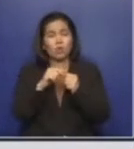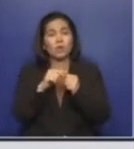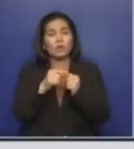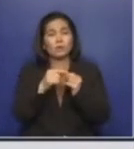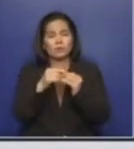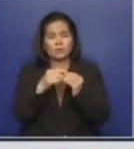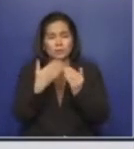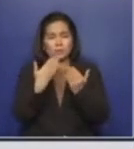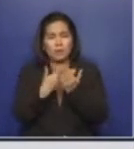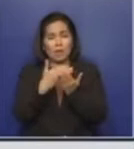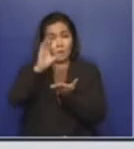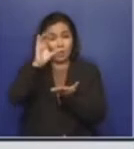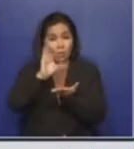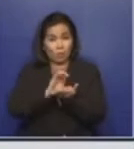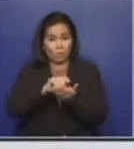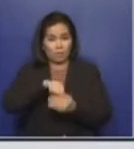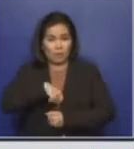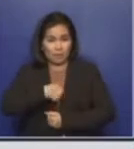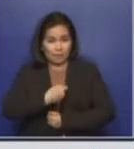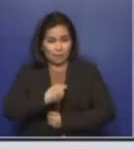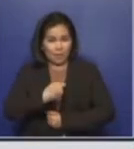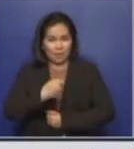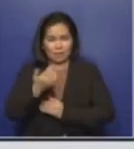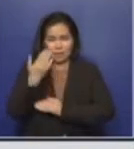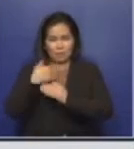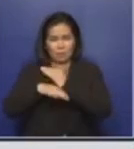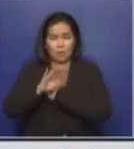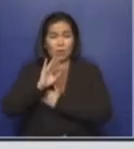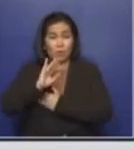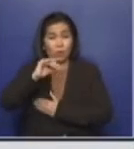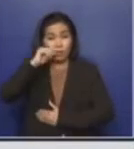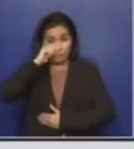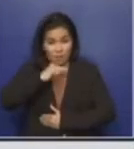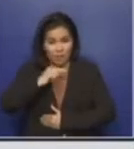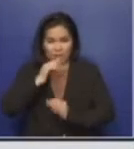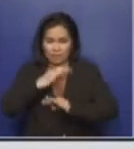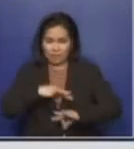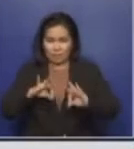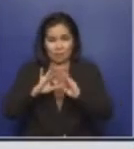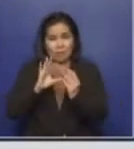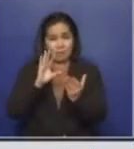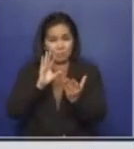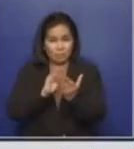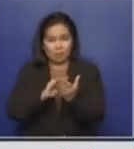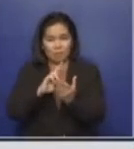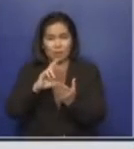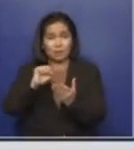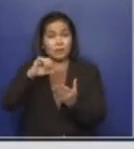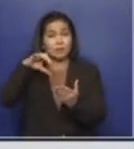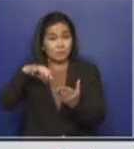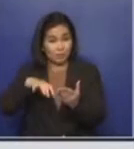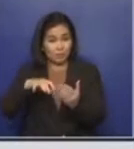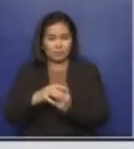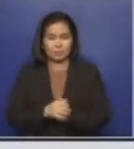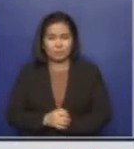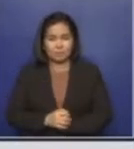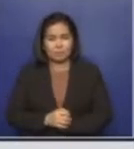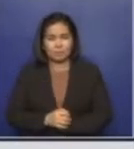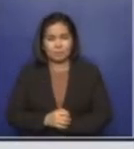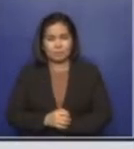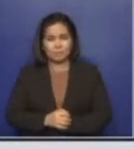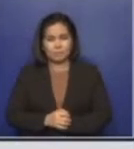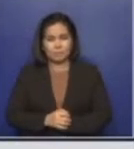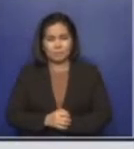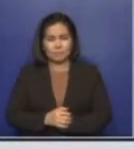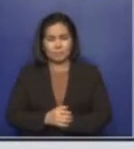ติรายจ่ายงบประมาณที่เป็นประวัติศาสตร์ต้องจารึกไว้ในสภาแห่งนี้